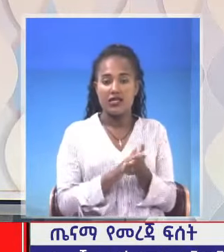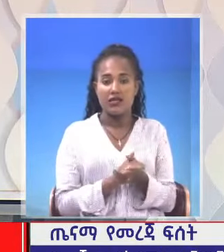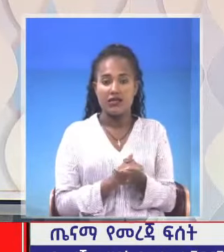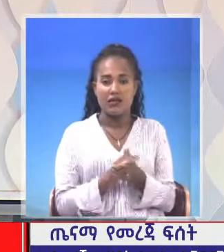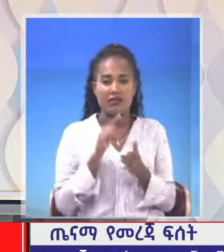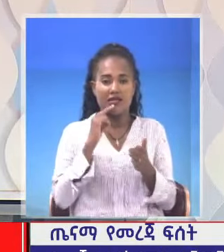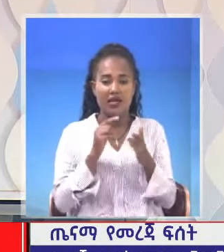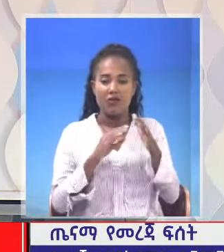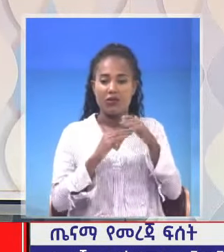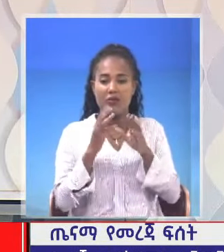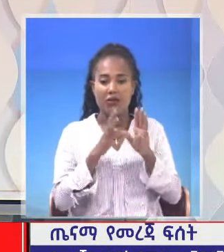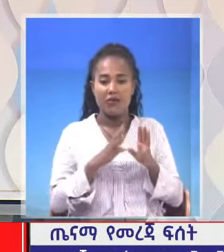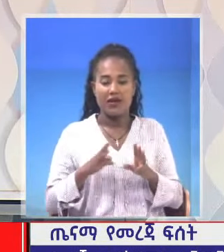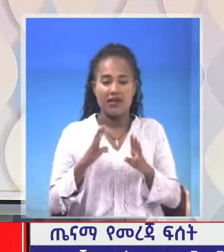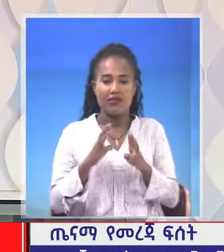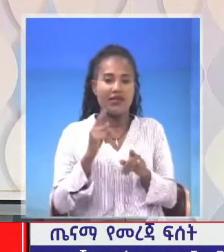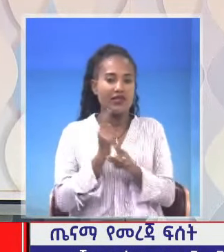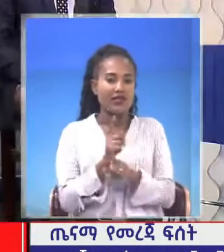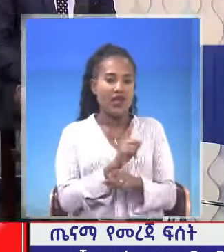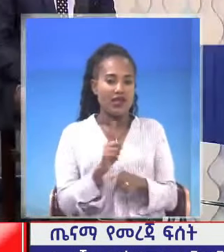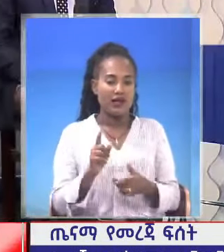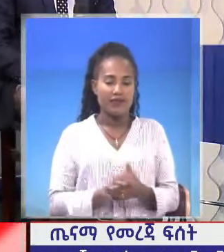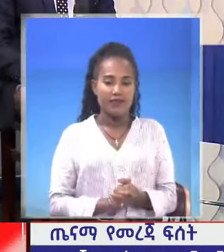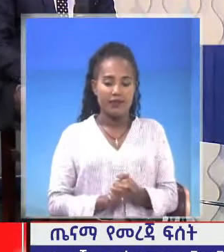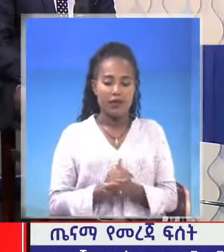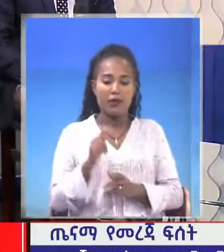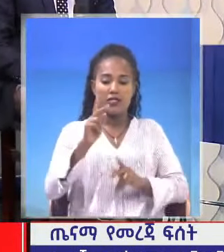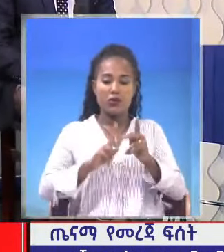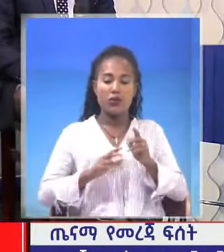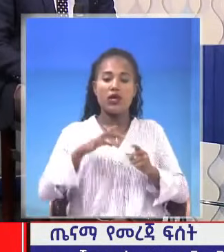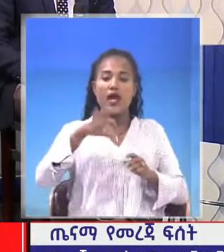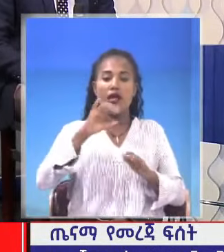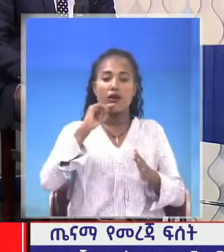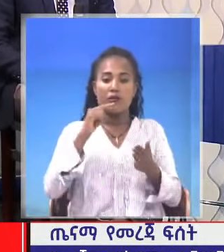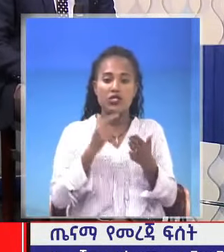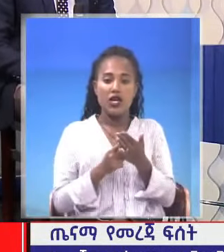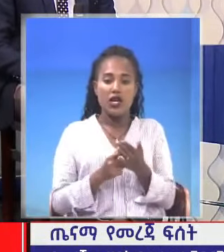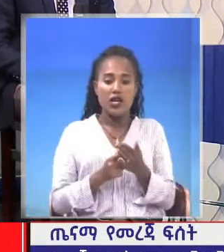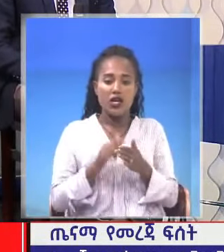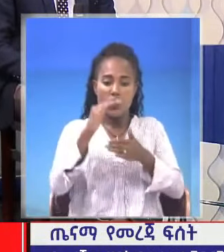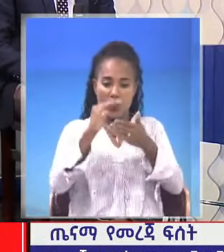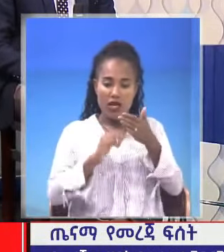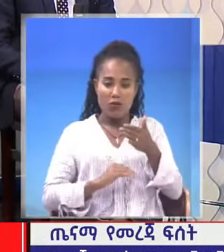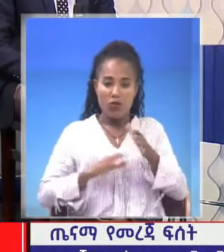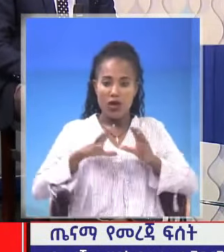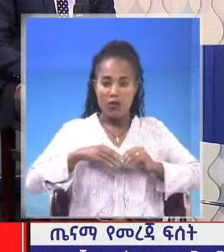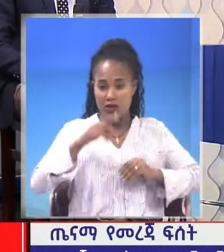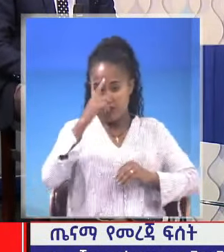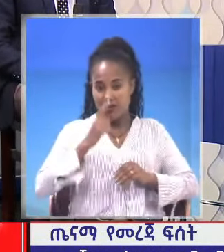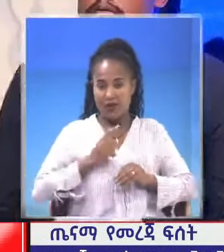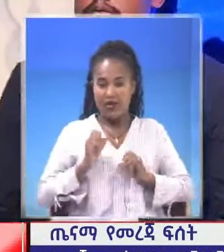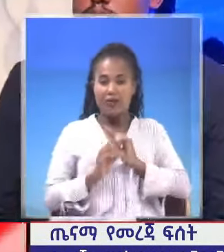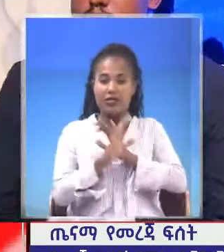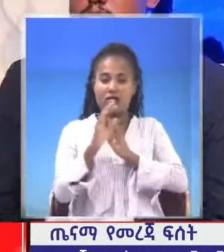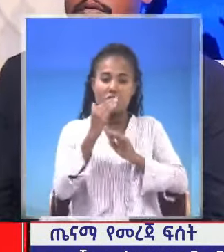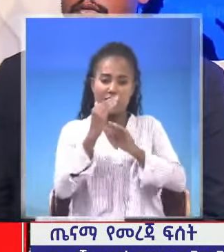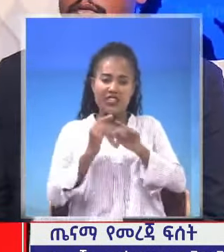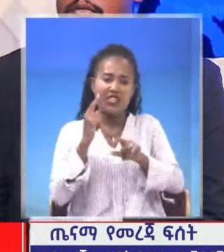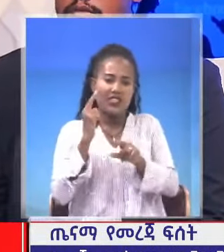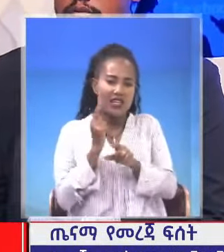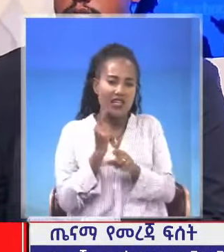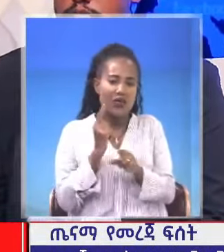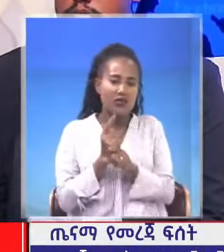መረጃ የሚወጣበት መንገድም መታረም አለበት። ህብረተሰቡም ያገኘውን መረጃ እንደወረደ አምኖ ከመቀበልና ከማሰራጨት በፊት